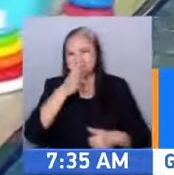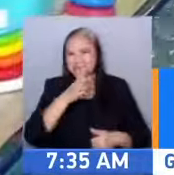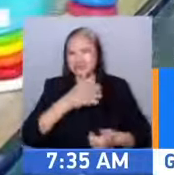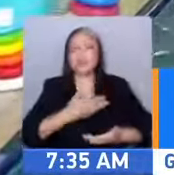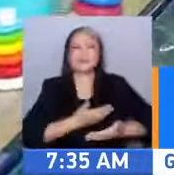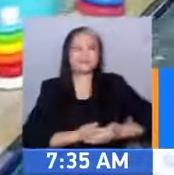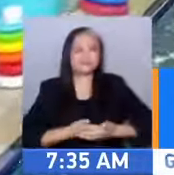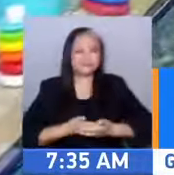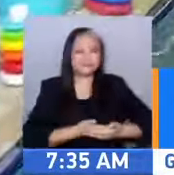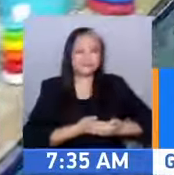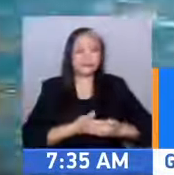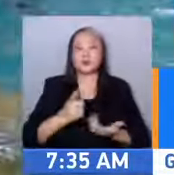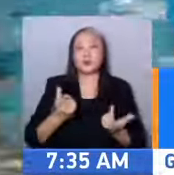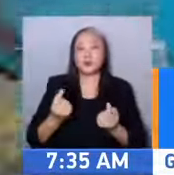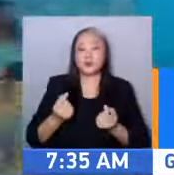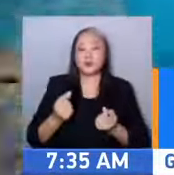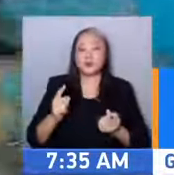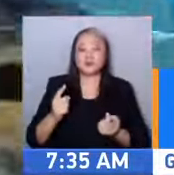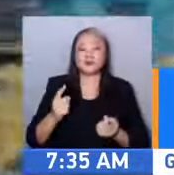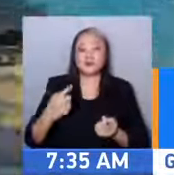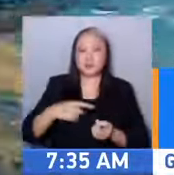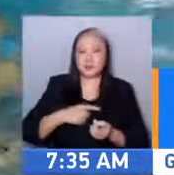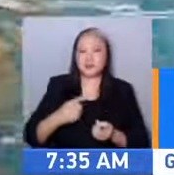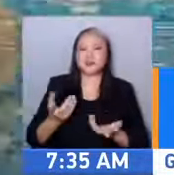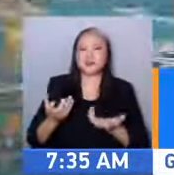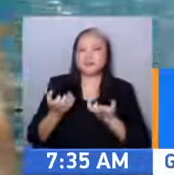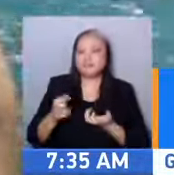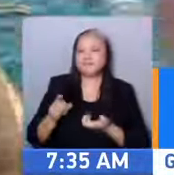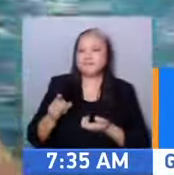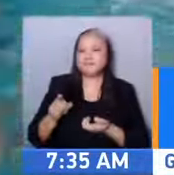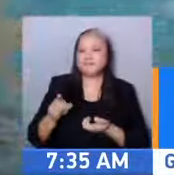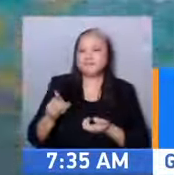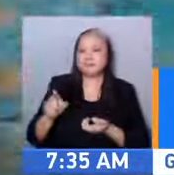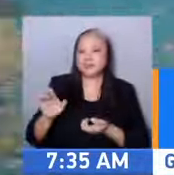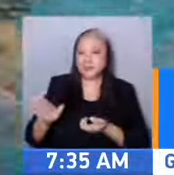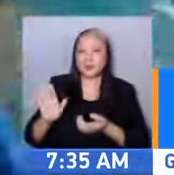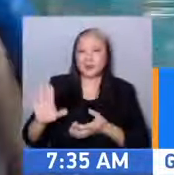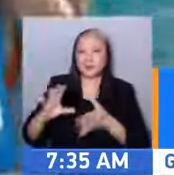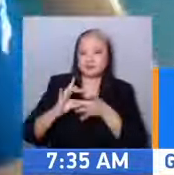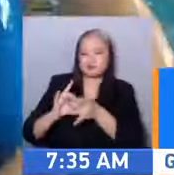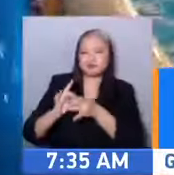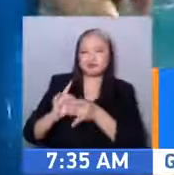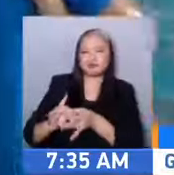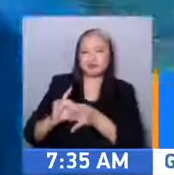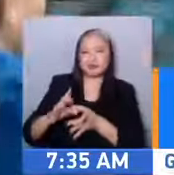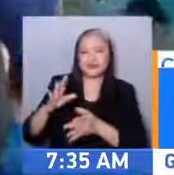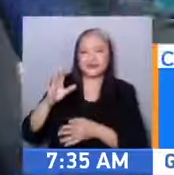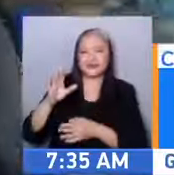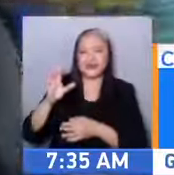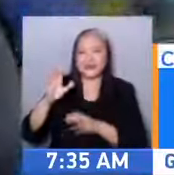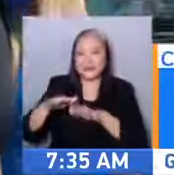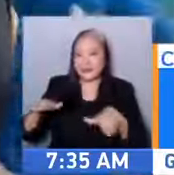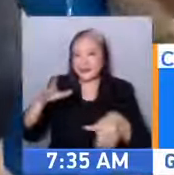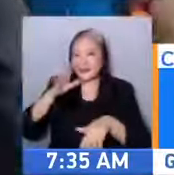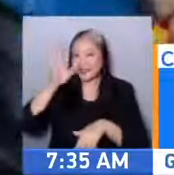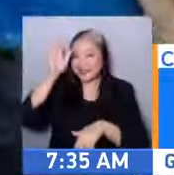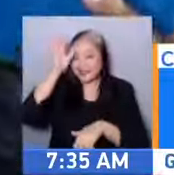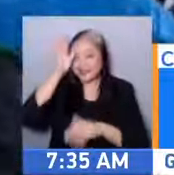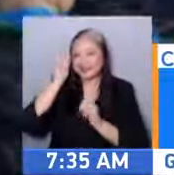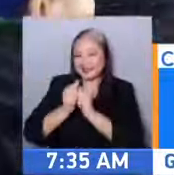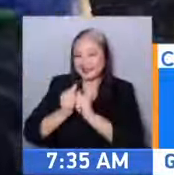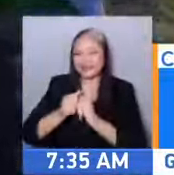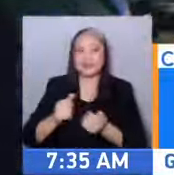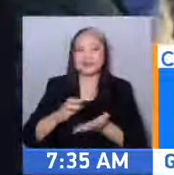namin, gusto namin ma-maximize yung connection ng parents sa mga bata para at least mas mabilis matuto. Oo